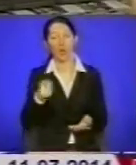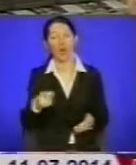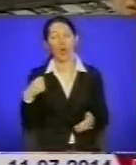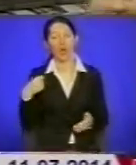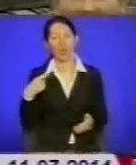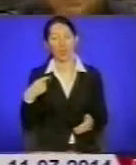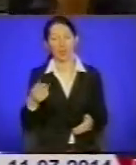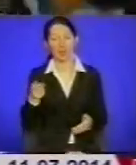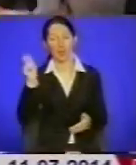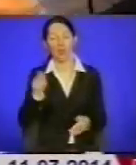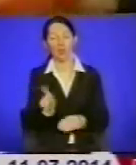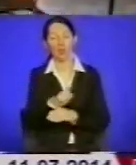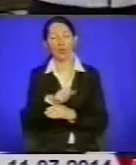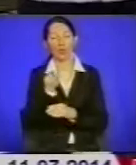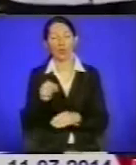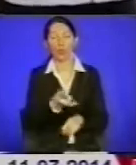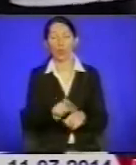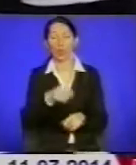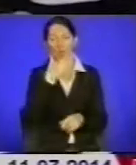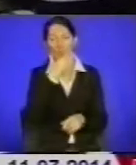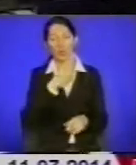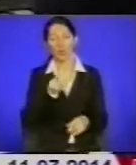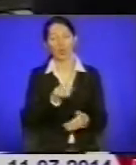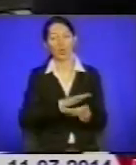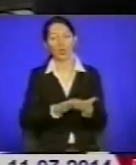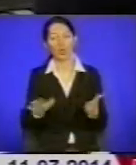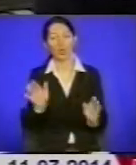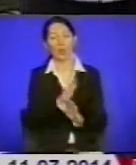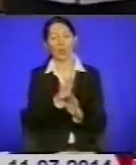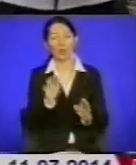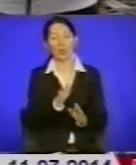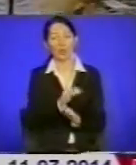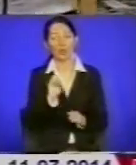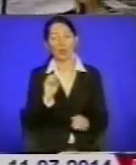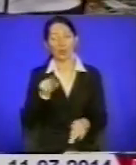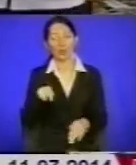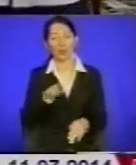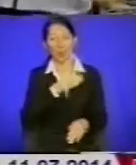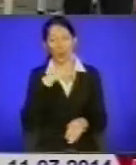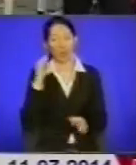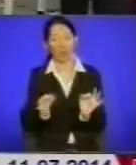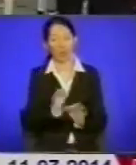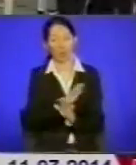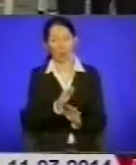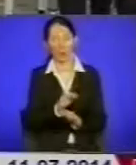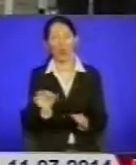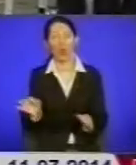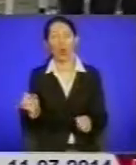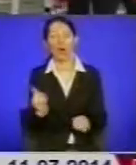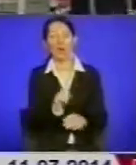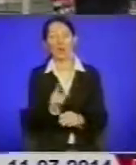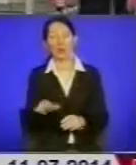я приїхала в Тернопіль, бо тут дуже красиво, тут чиста повітря і тут багато природи. Про Тернопільщину діти